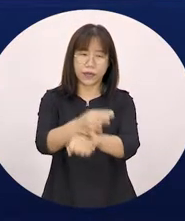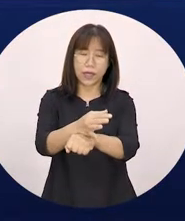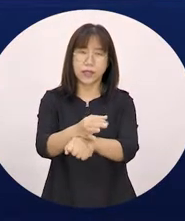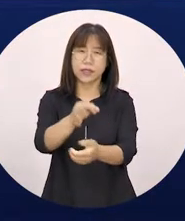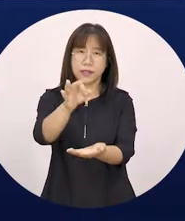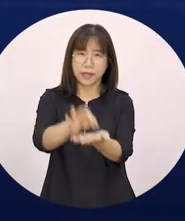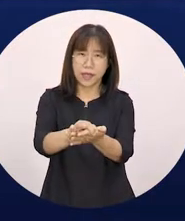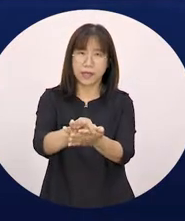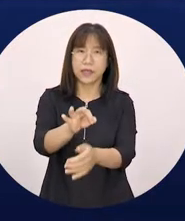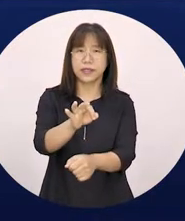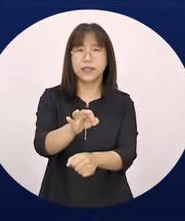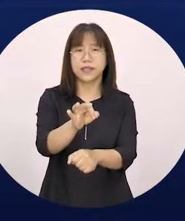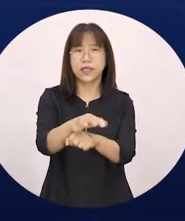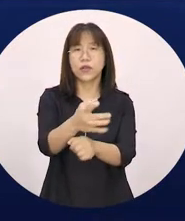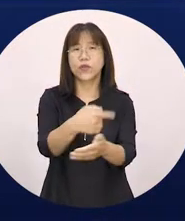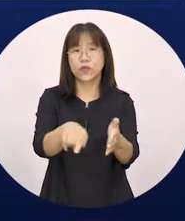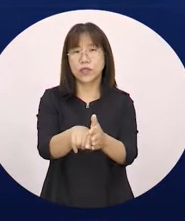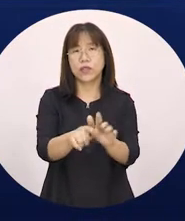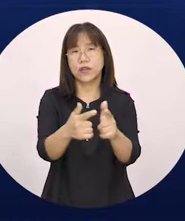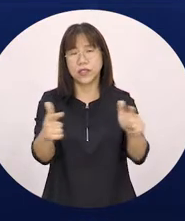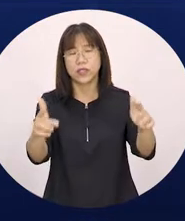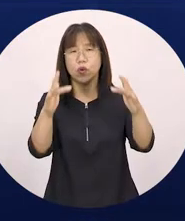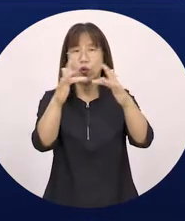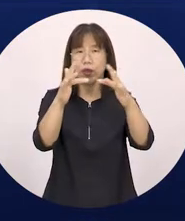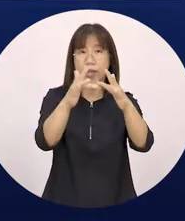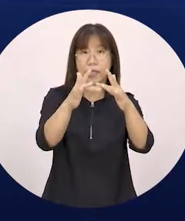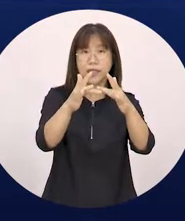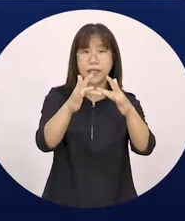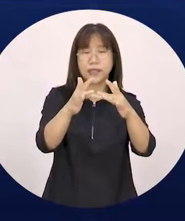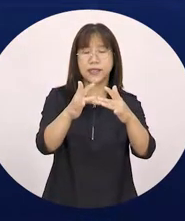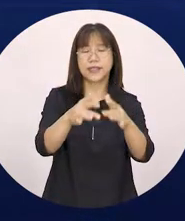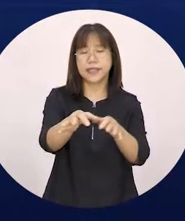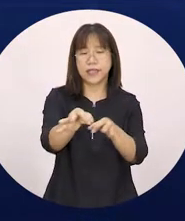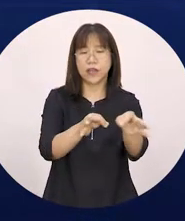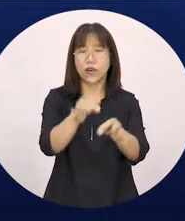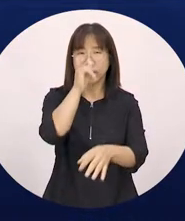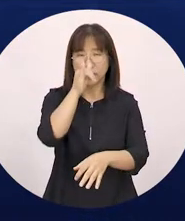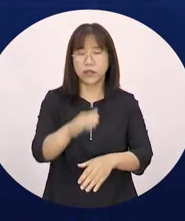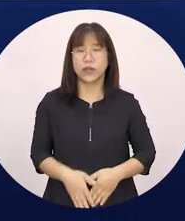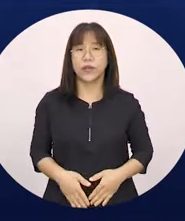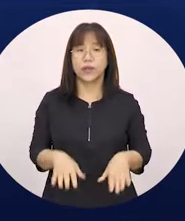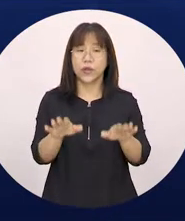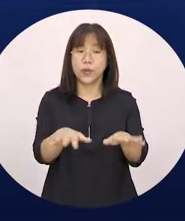구입할 수 있도록 비대면 직거래 장터를 오늘 17일까지 운영합니다